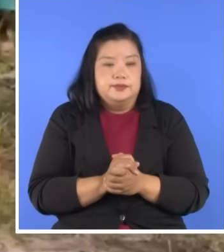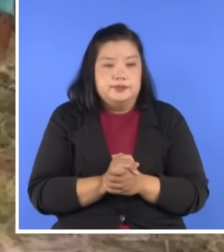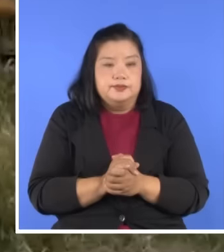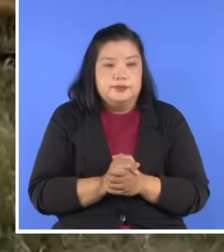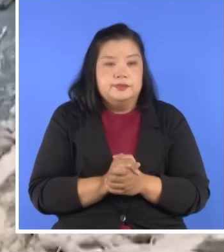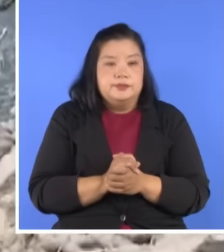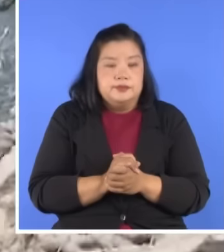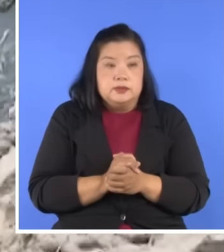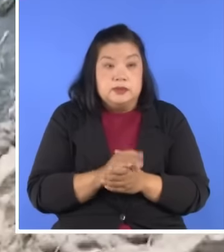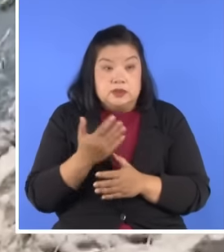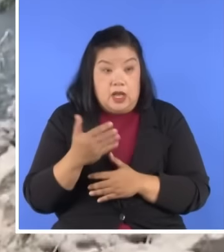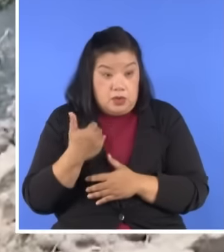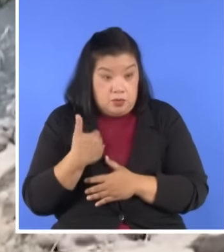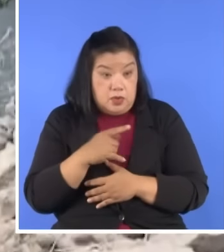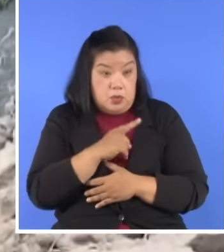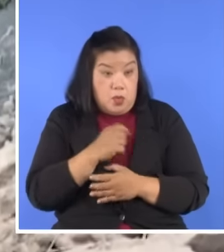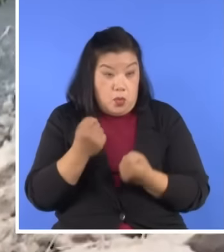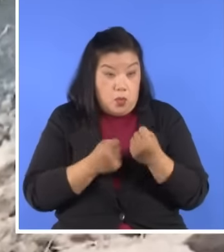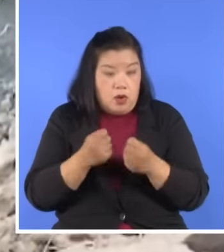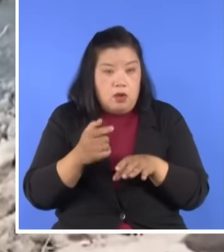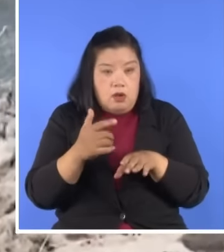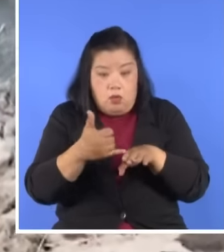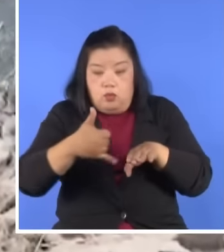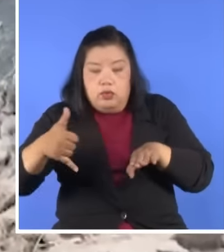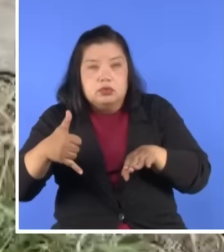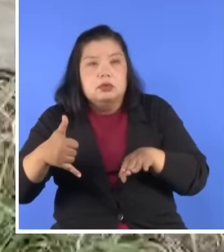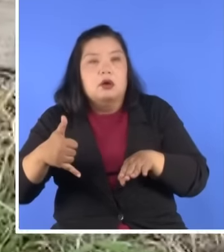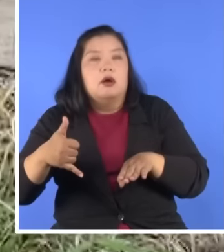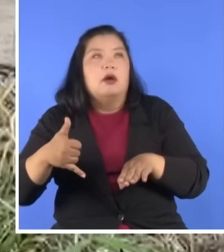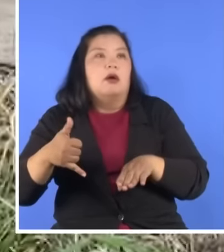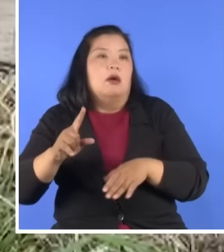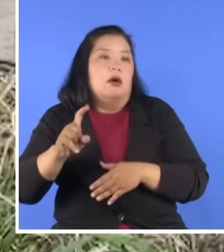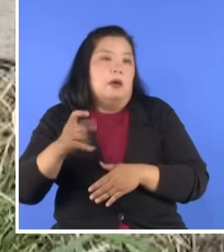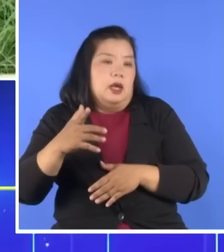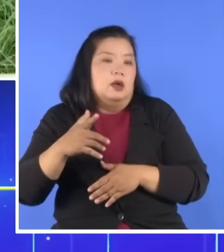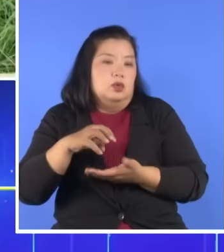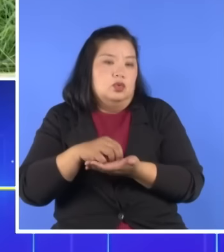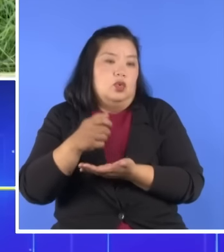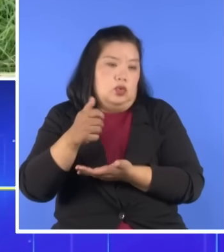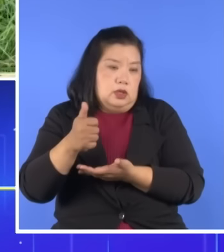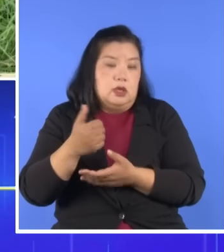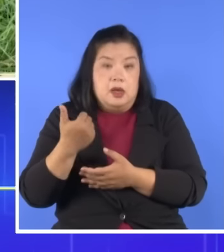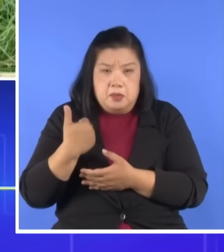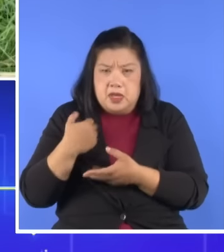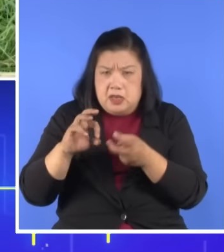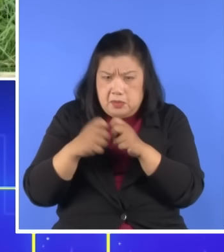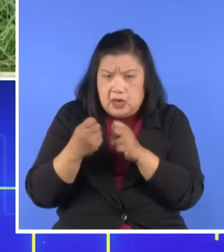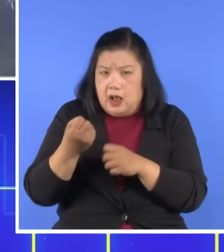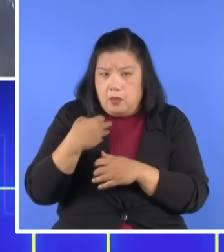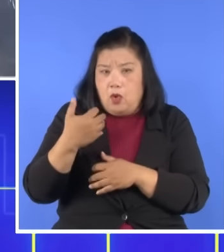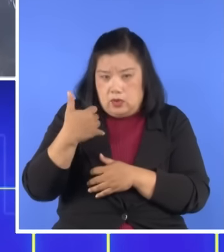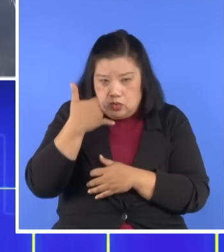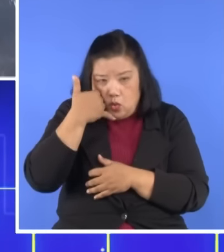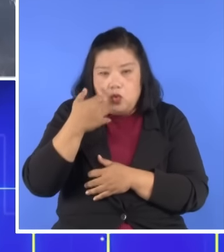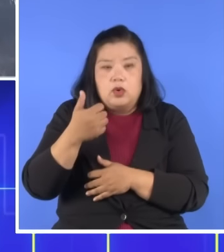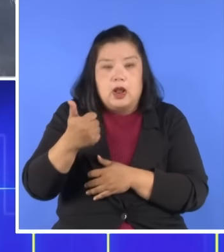และก็โชคดีที่คนขับแบคฮัวกันันที่ว่านี้นะครับก็ก็ปลอดภัยเพราะฉะนั้นก็บอกว่าถ้าเกิดเหตุแบบนี้แจ้งได้เลยค่ะหน่วยกู้ภัยบอกว่าแจ้งได้